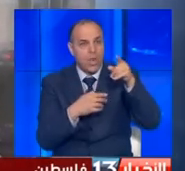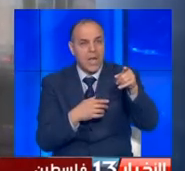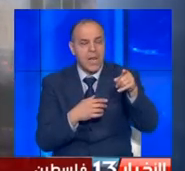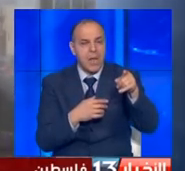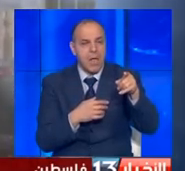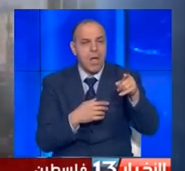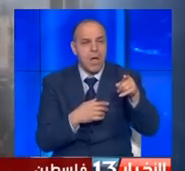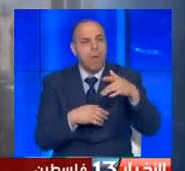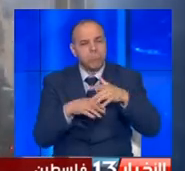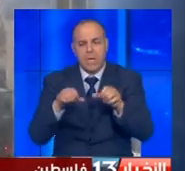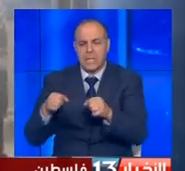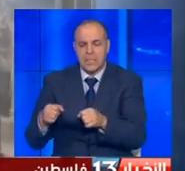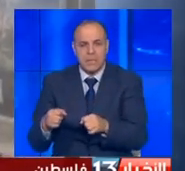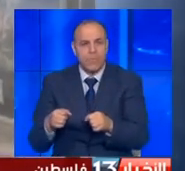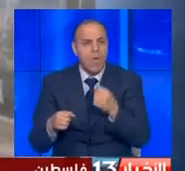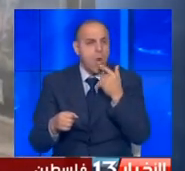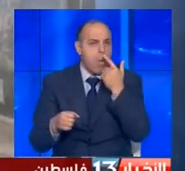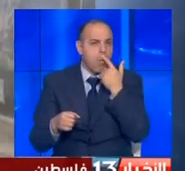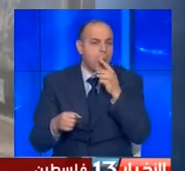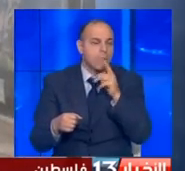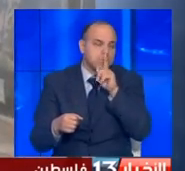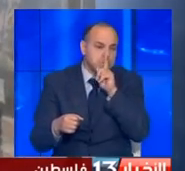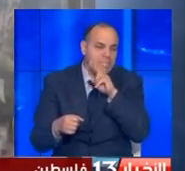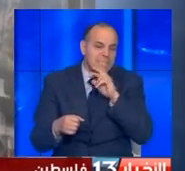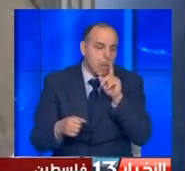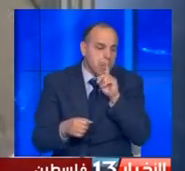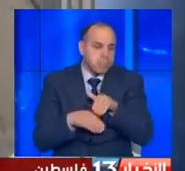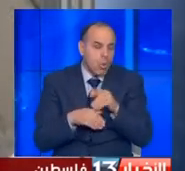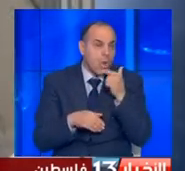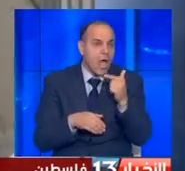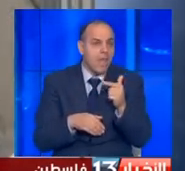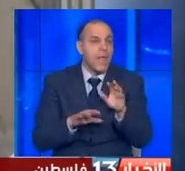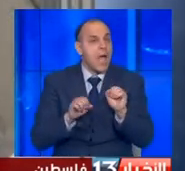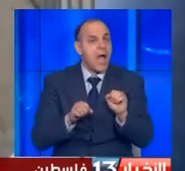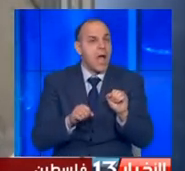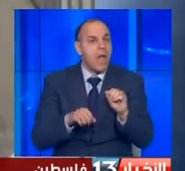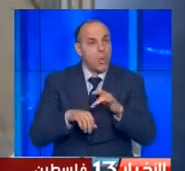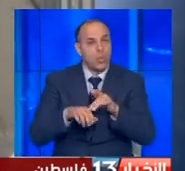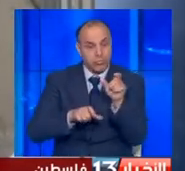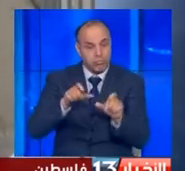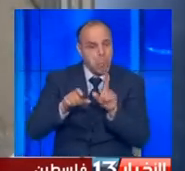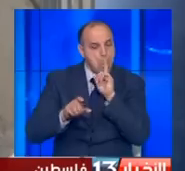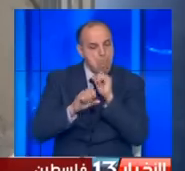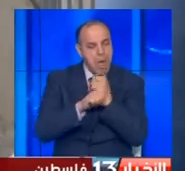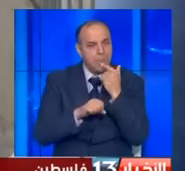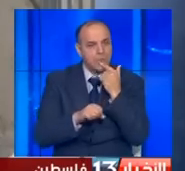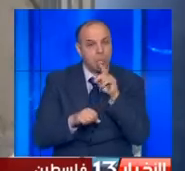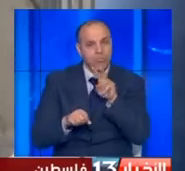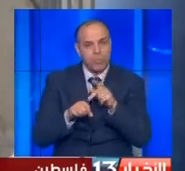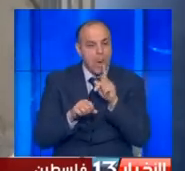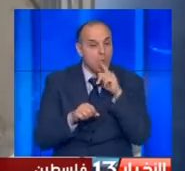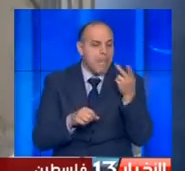الى وقوع اضرار وتكتمت سلطات الاحتلال الاسرائيلي عن امكانيه اضرار بشريه في الحادثين